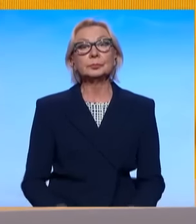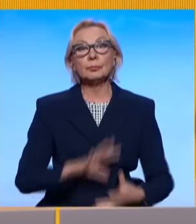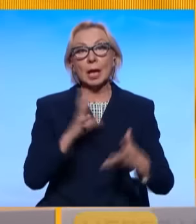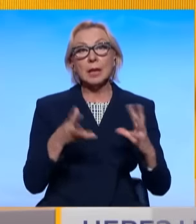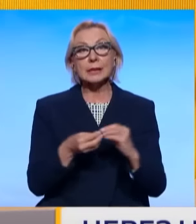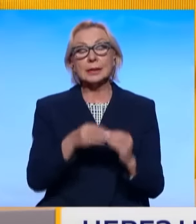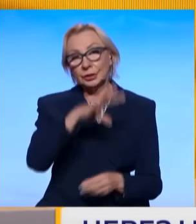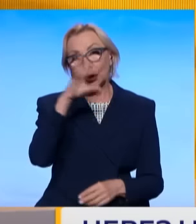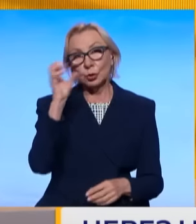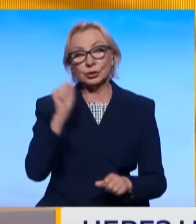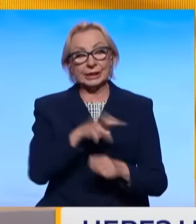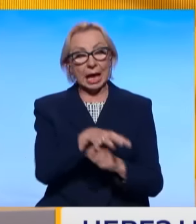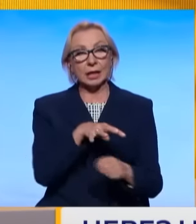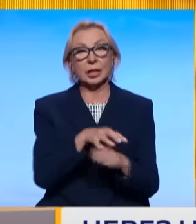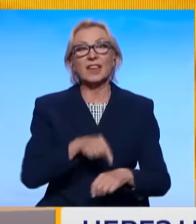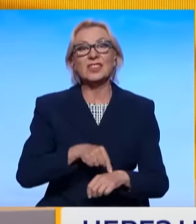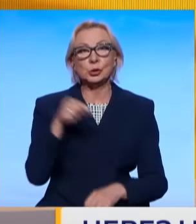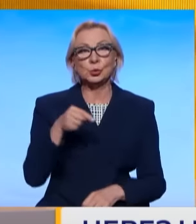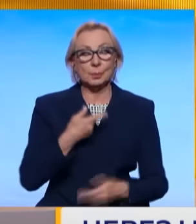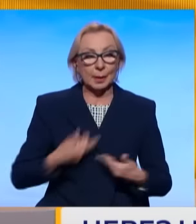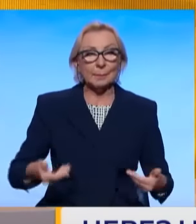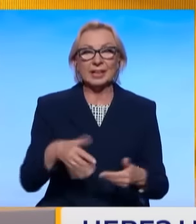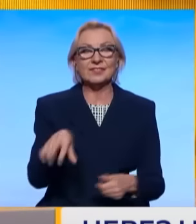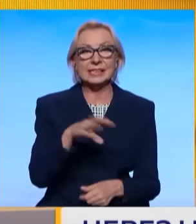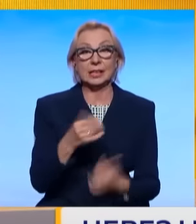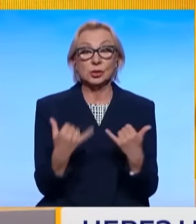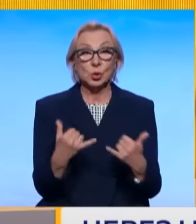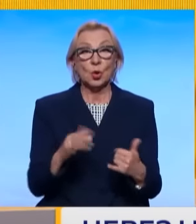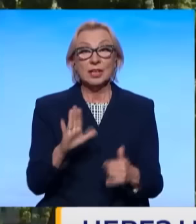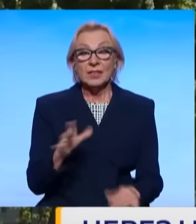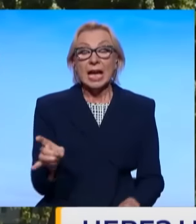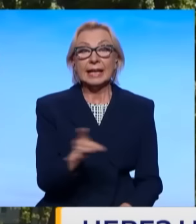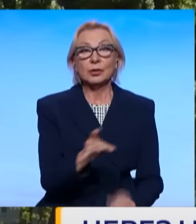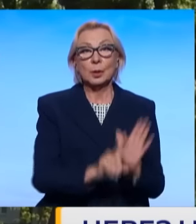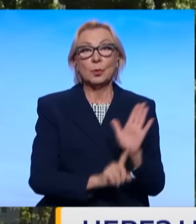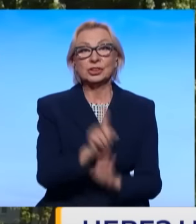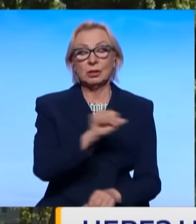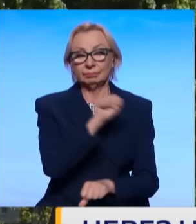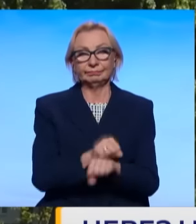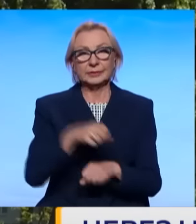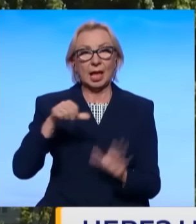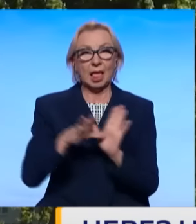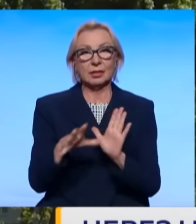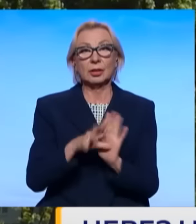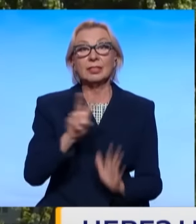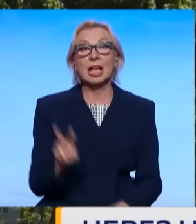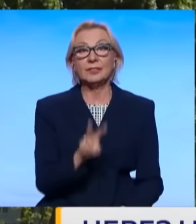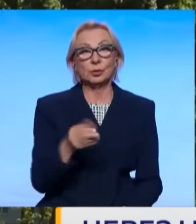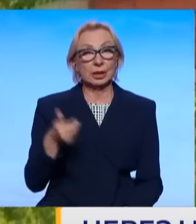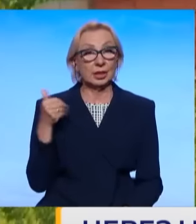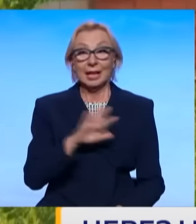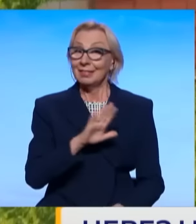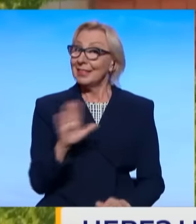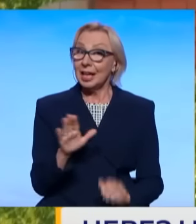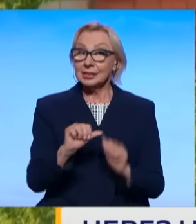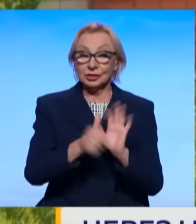Наслідки нічної атаки відчуємо ми всі. Вже сьогодні у регіонах почали відключати електроенергію на 2 години раніше. Не з